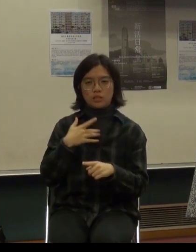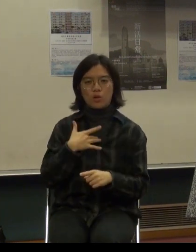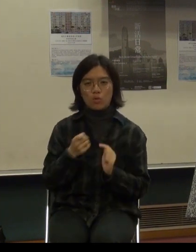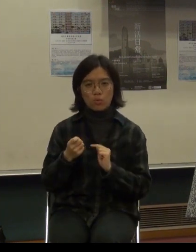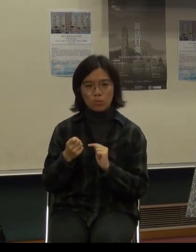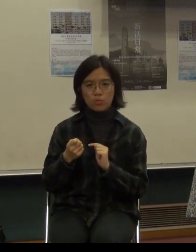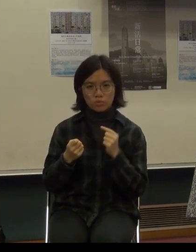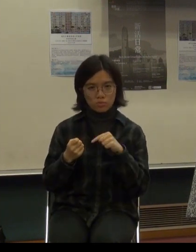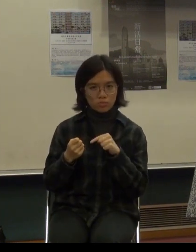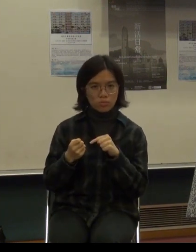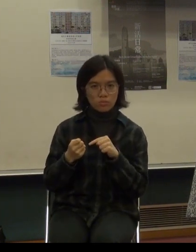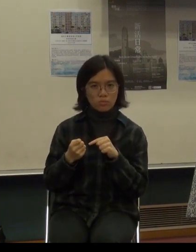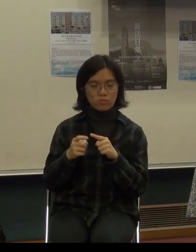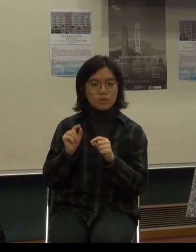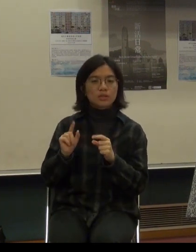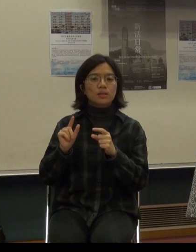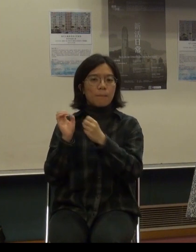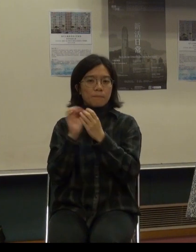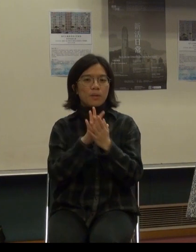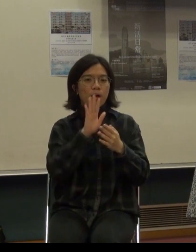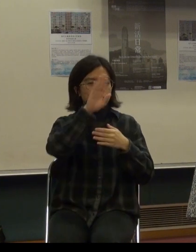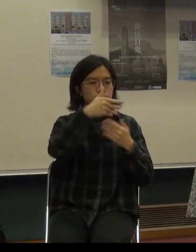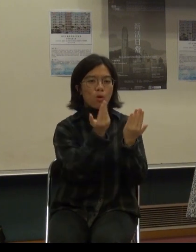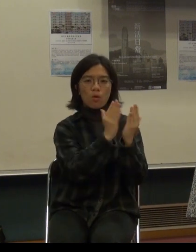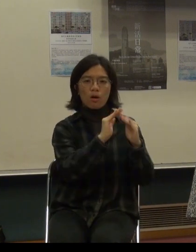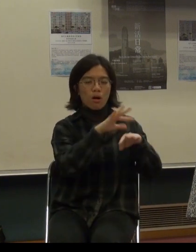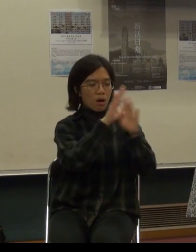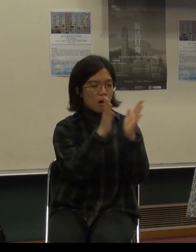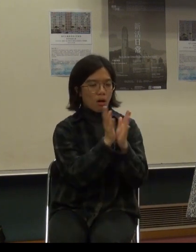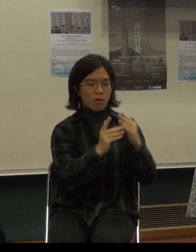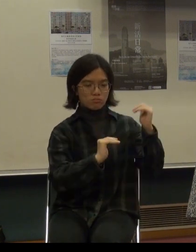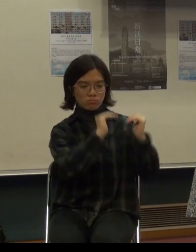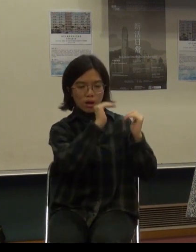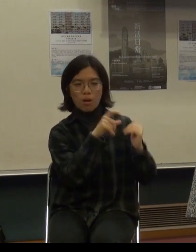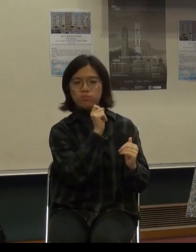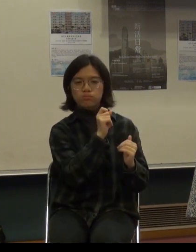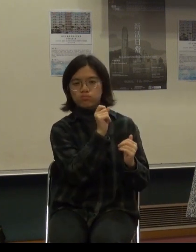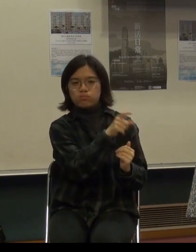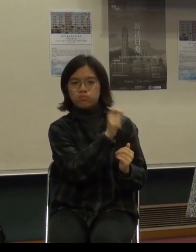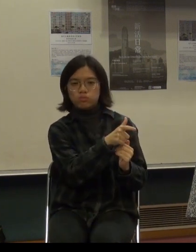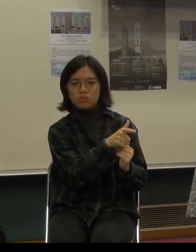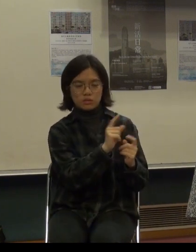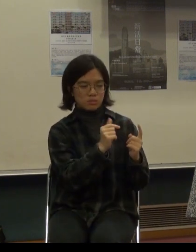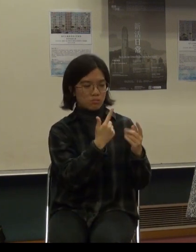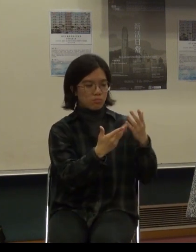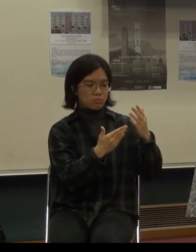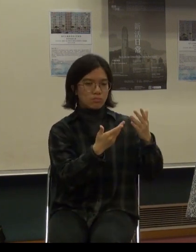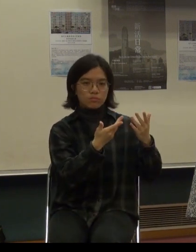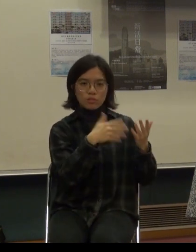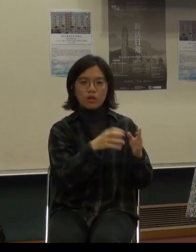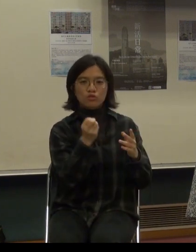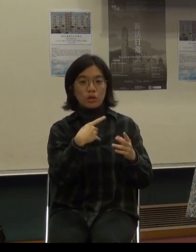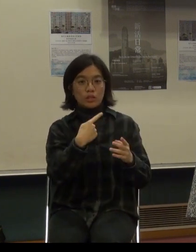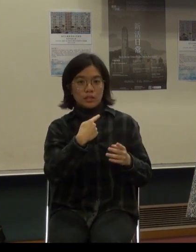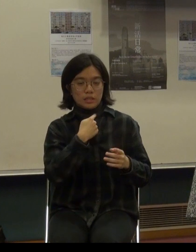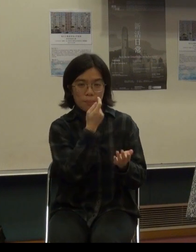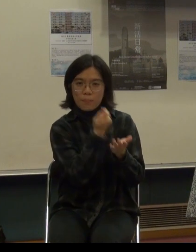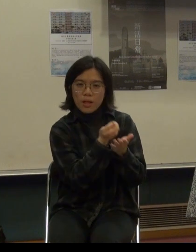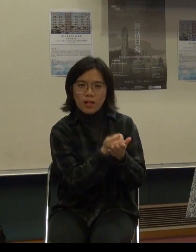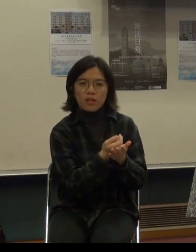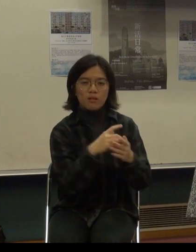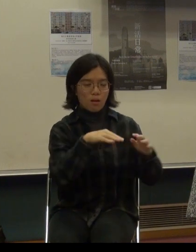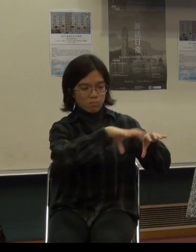導之下，我們的規劃出來的學校就是不對稱的了，或者是我們因為要經濟實惠，我們要大規模地建